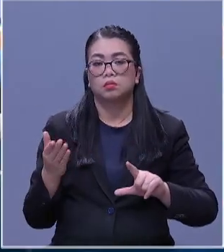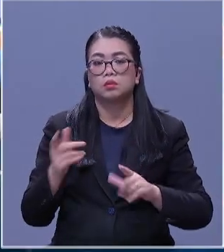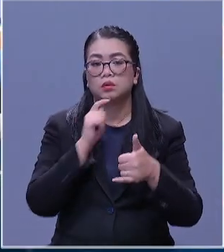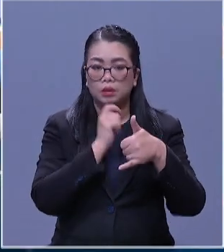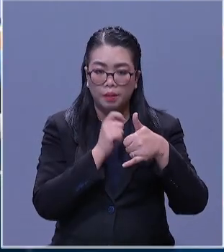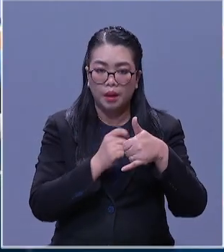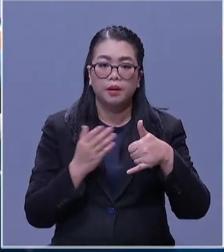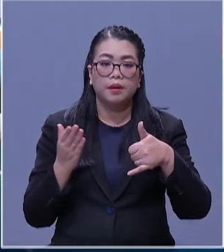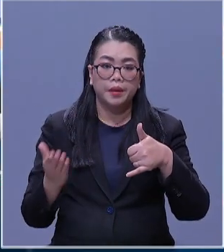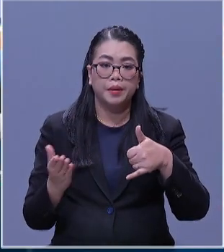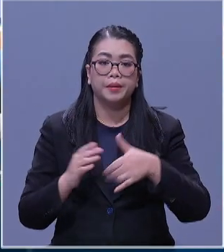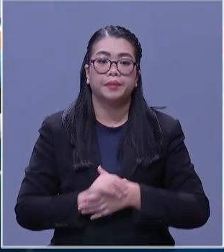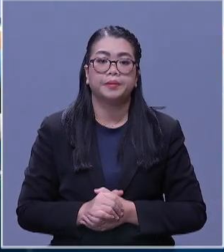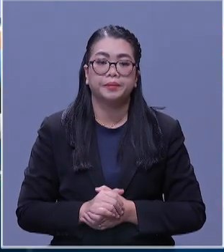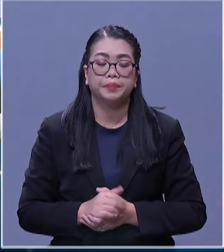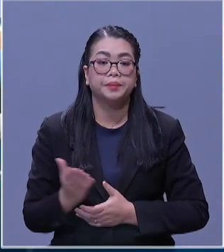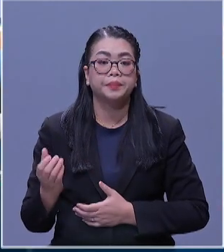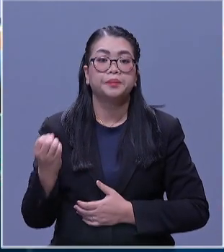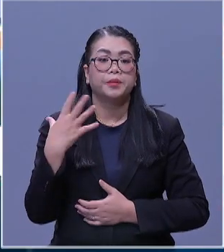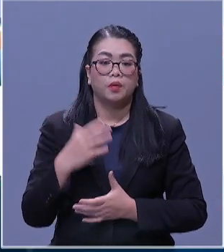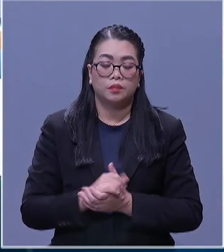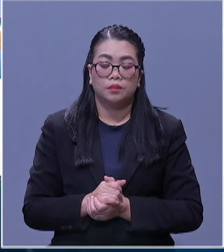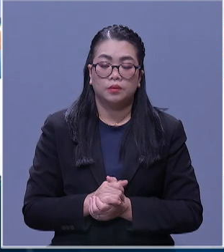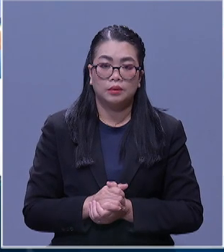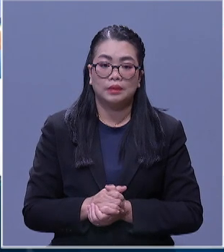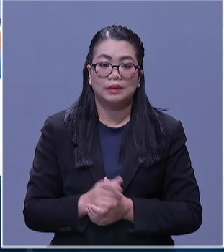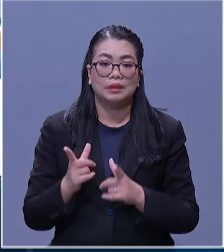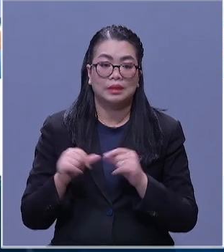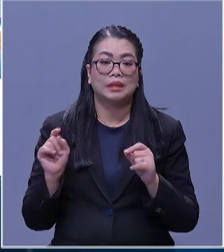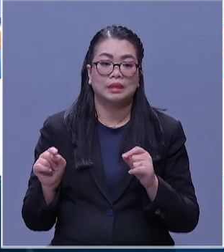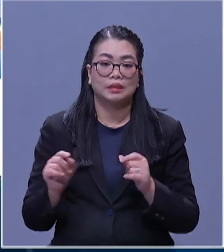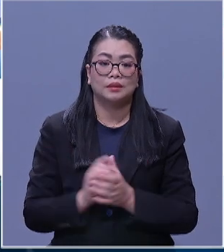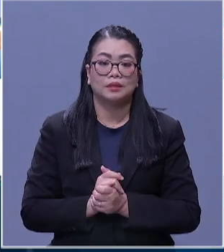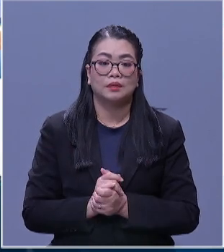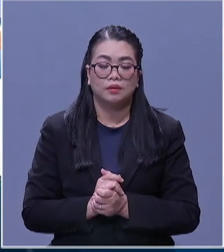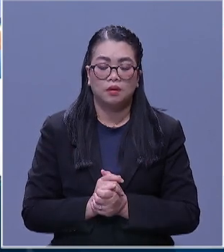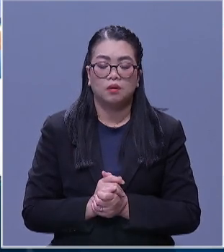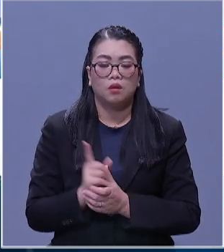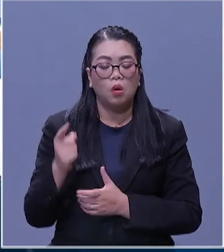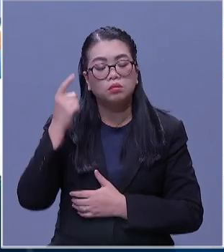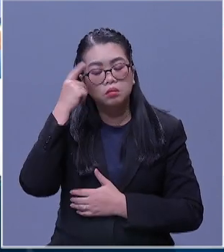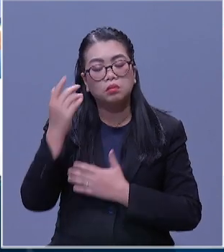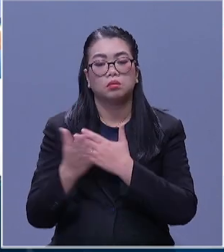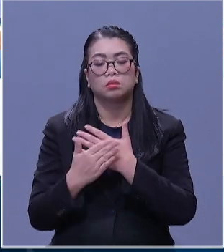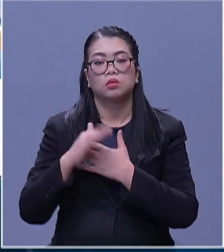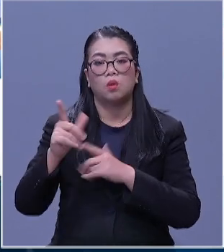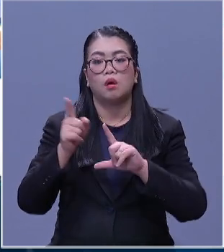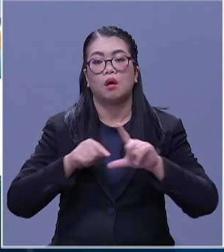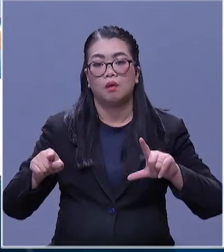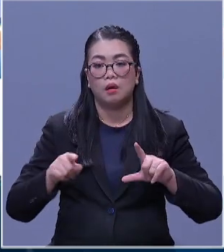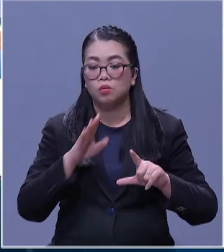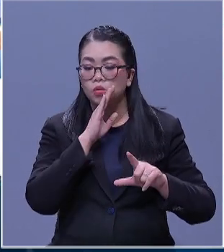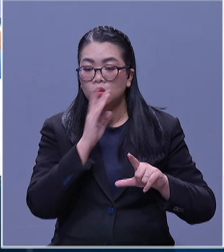ให้สัมภาษณ์ในรายการเปิดโต๊ะข่าวช่วงเช้าที่ผ่านมาบอกว่าเรื่องนี้แน่นอนคงจะเป็นบทเรียนของทางก้าวไกลนะคะเพราะว่า